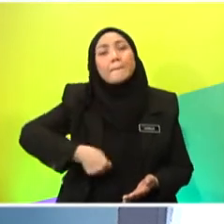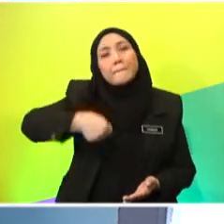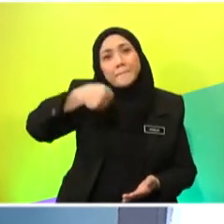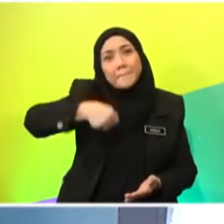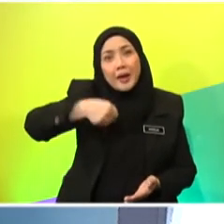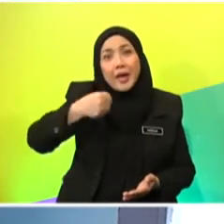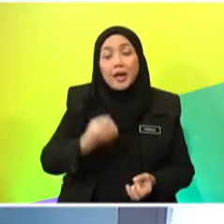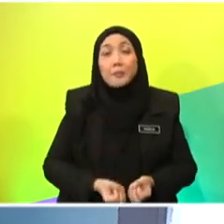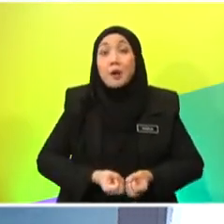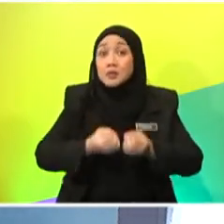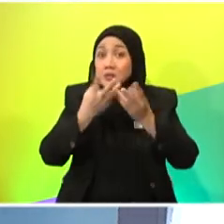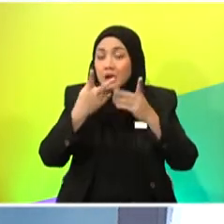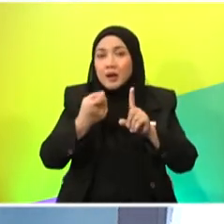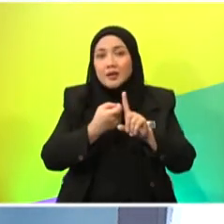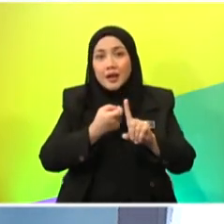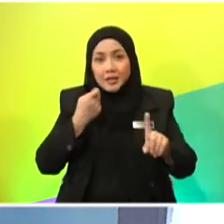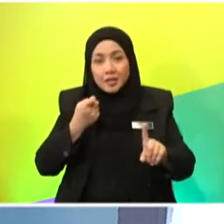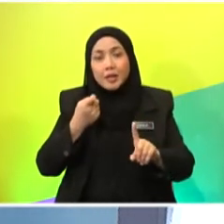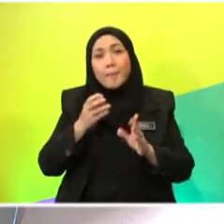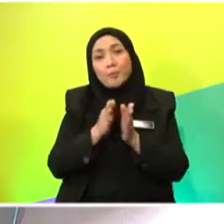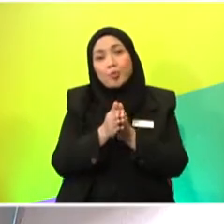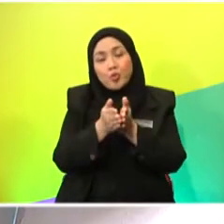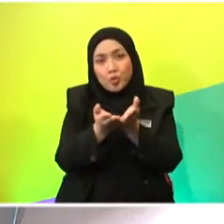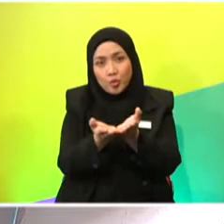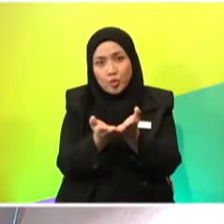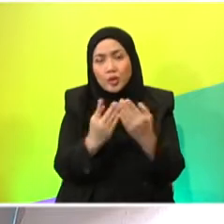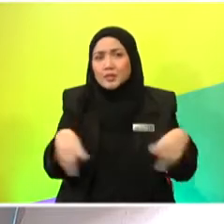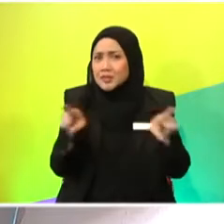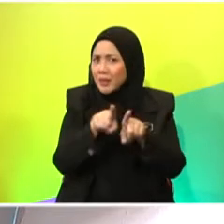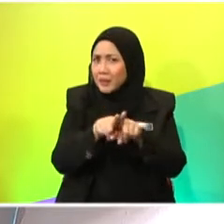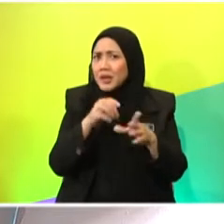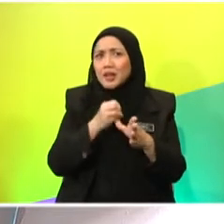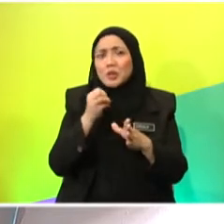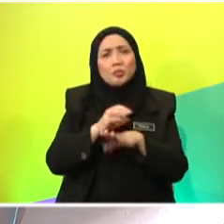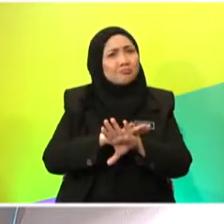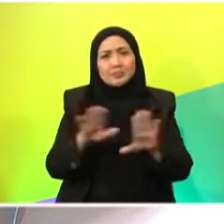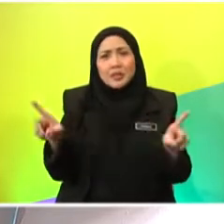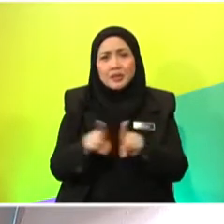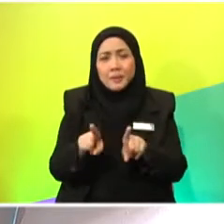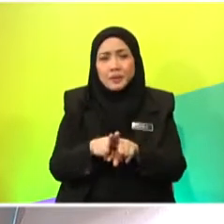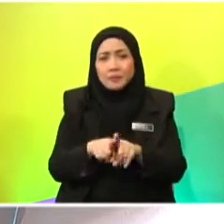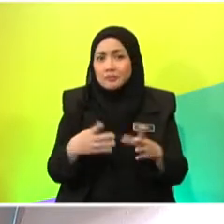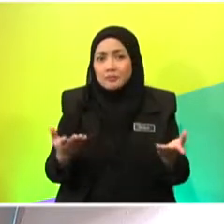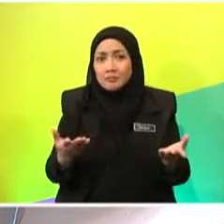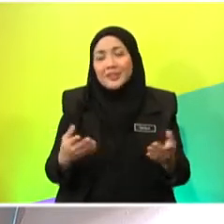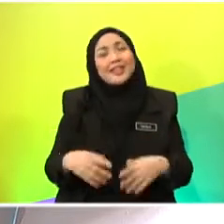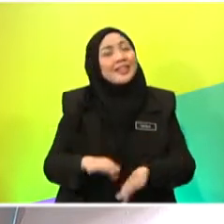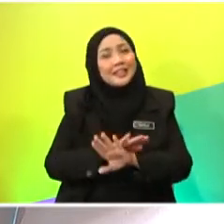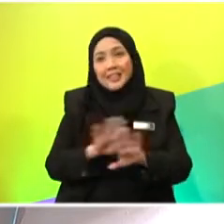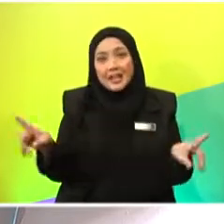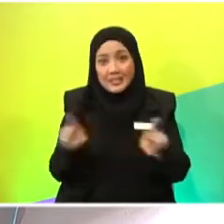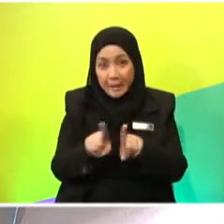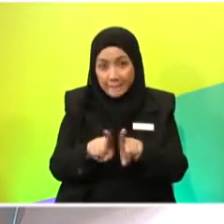buku betul nyanyi sama banyak atau tidak sama banyak tidak sama banyak laci Google tepat